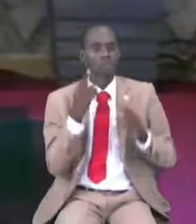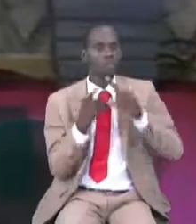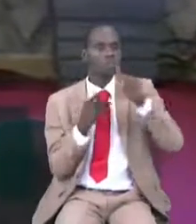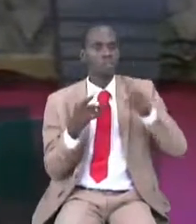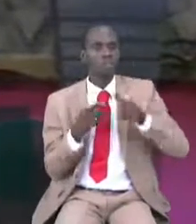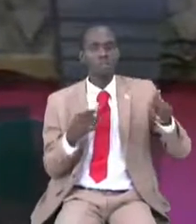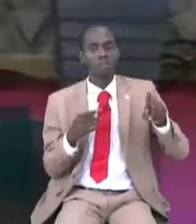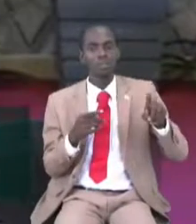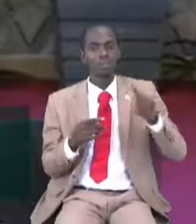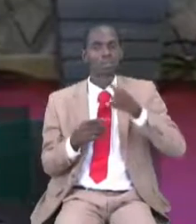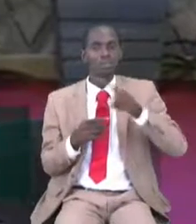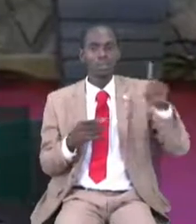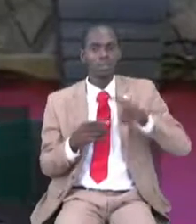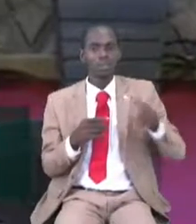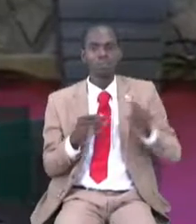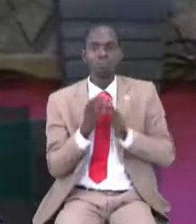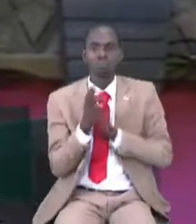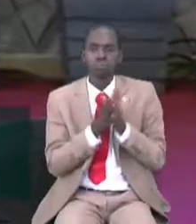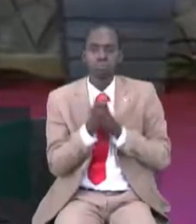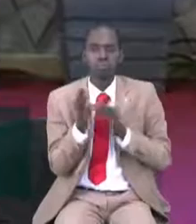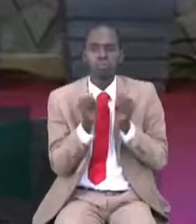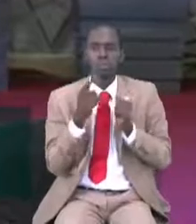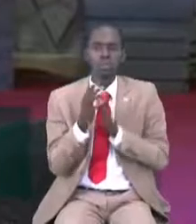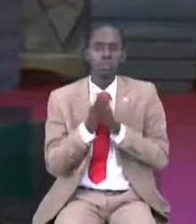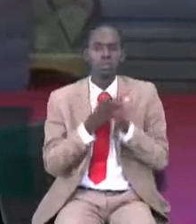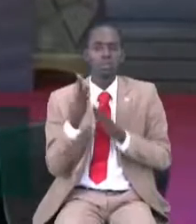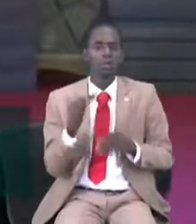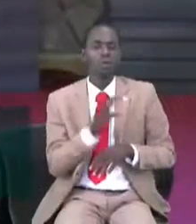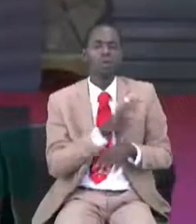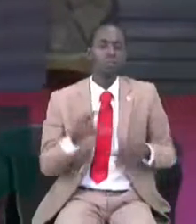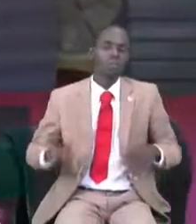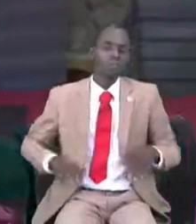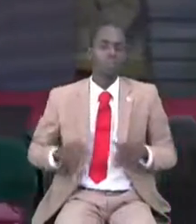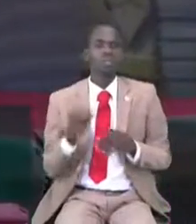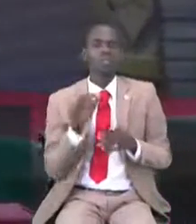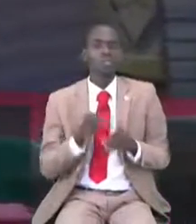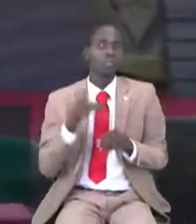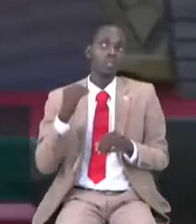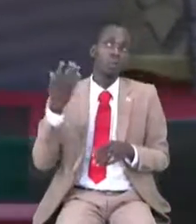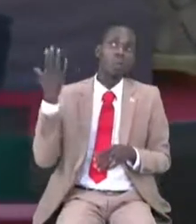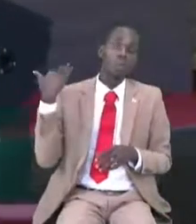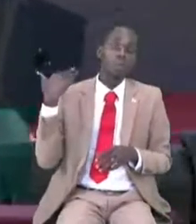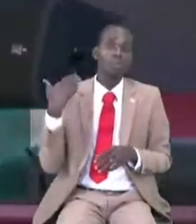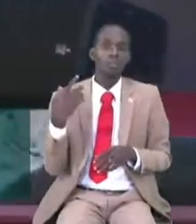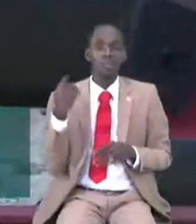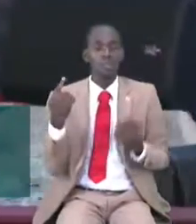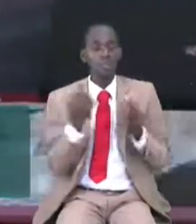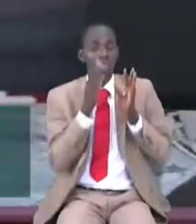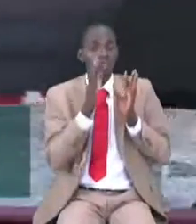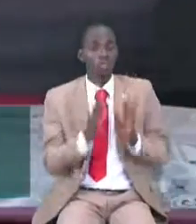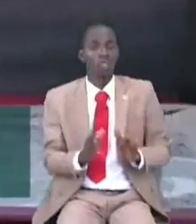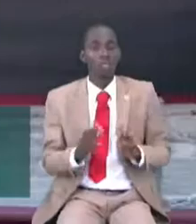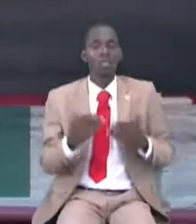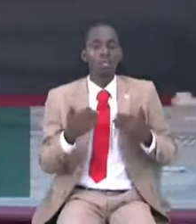zélé avec le zèle de Christ. Dans le passé, le pécheur était zélé pour les choses de ce monde, pour les choses